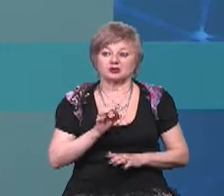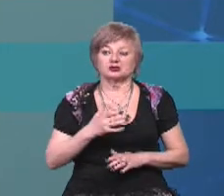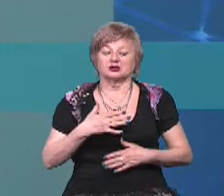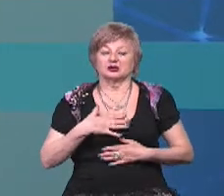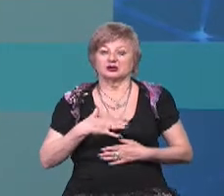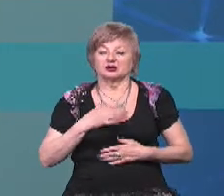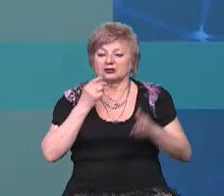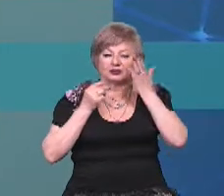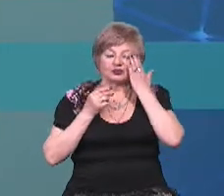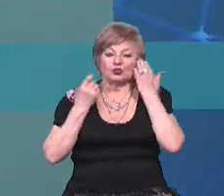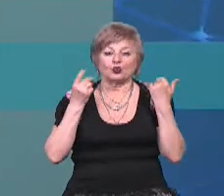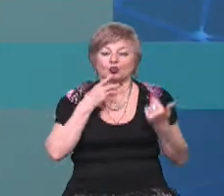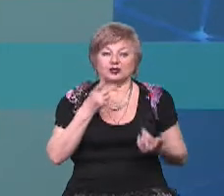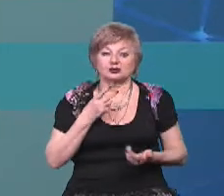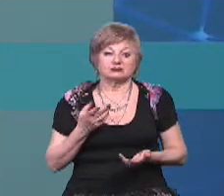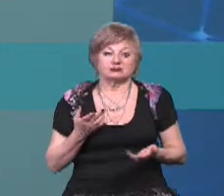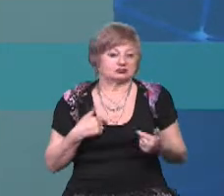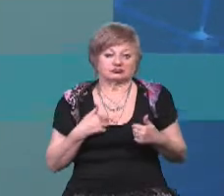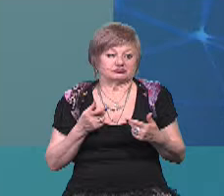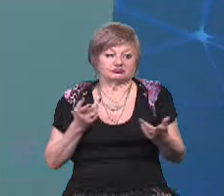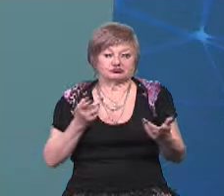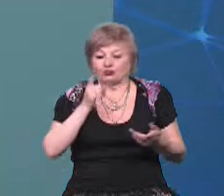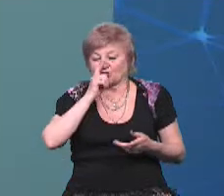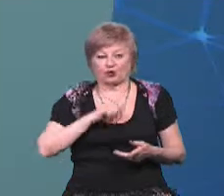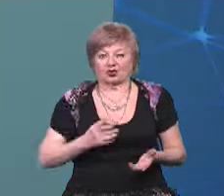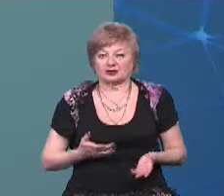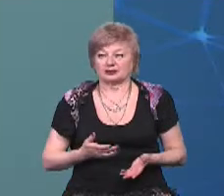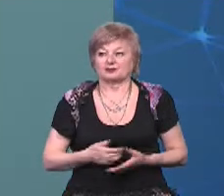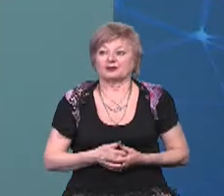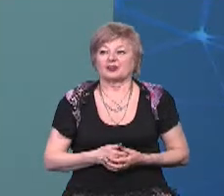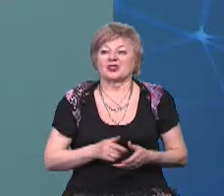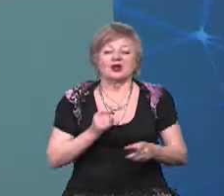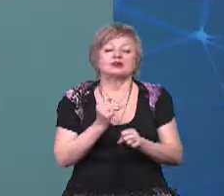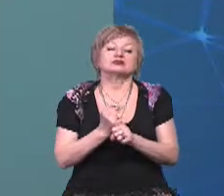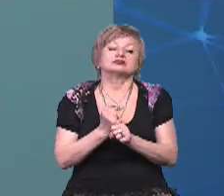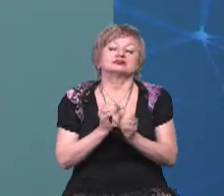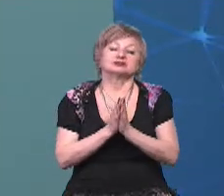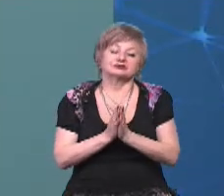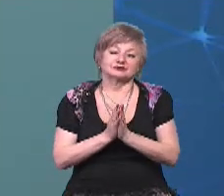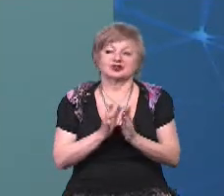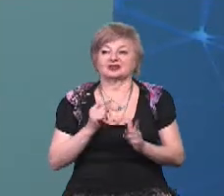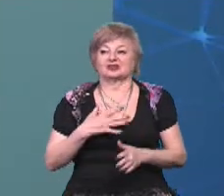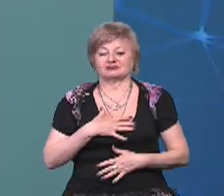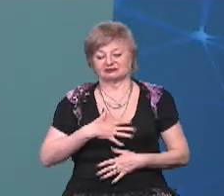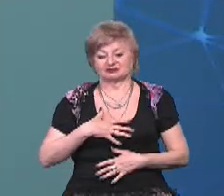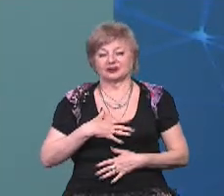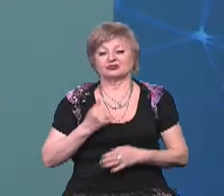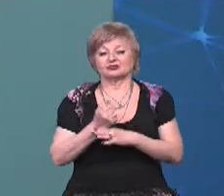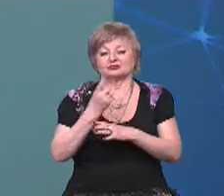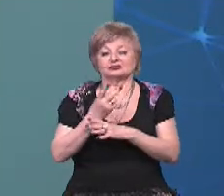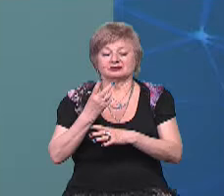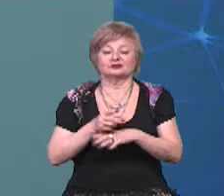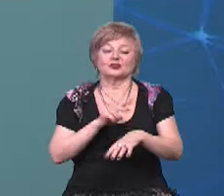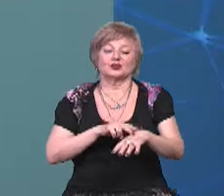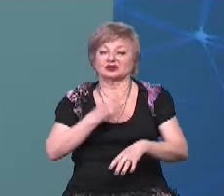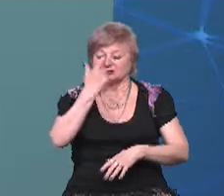починається переднападний такий стан, що мені погано стає. Зробіть щось, будь ласка. Це неподобство. Ми скільки разів